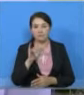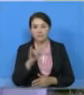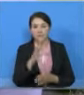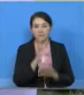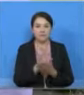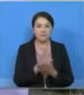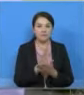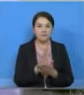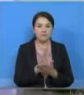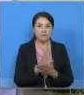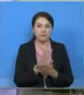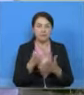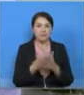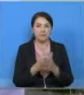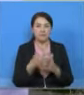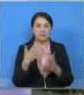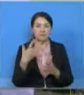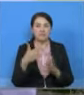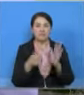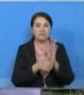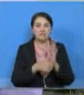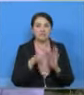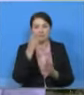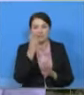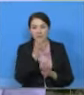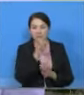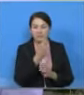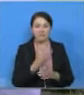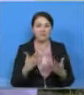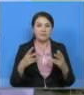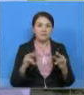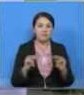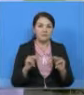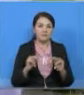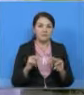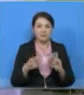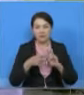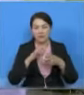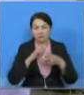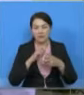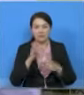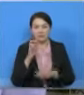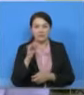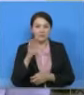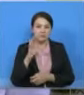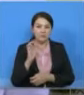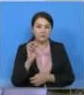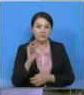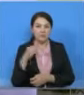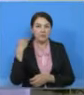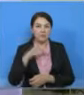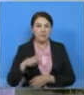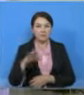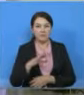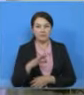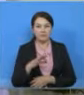имеется до 5-6 зубов. И где-то получается поражаемость с кариесом по Актюбинской